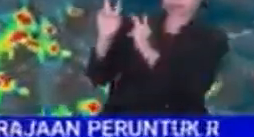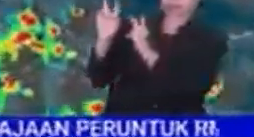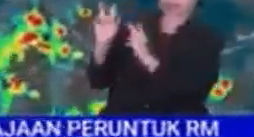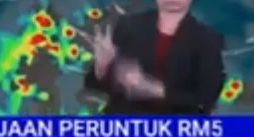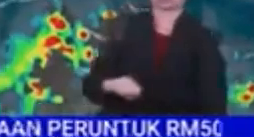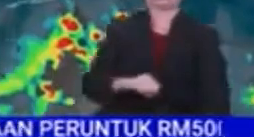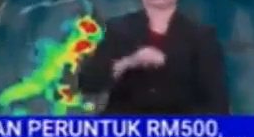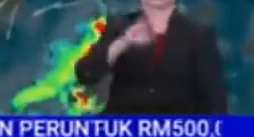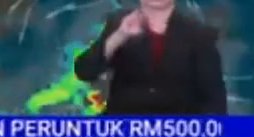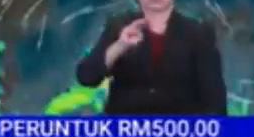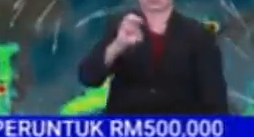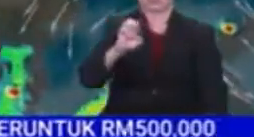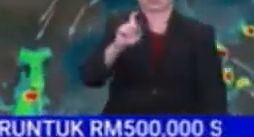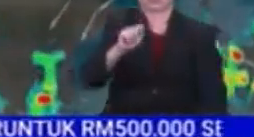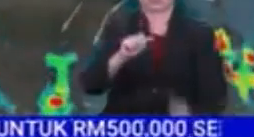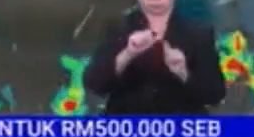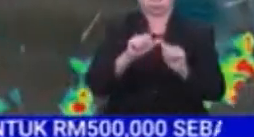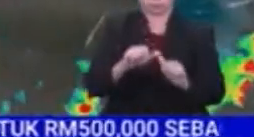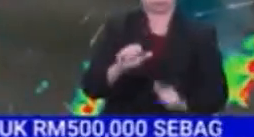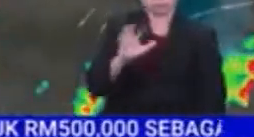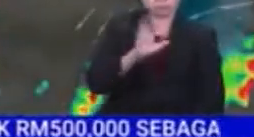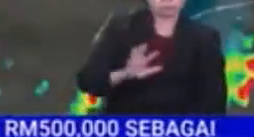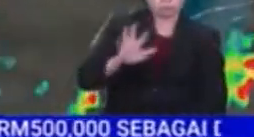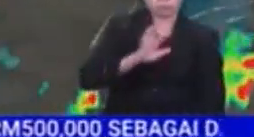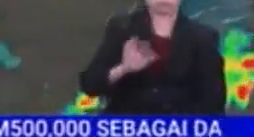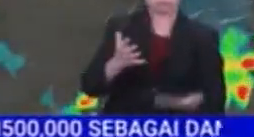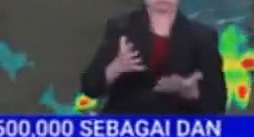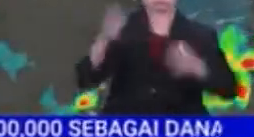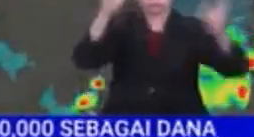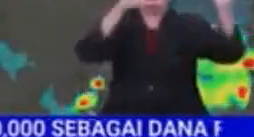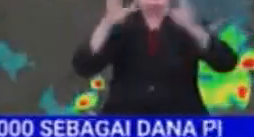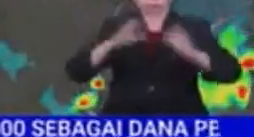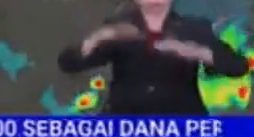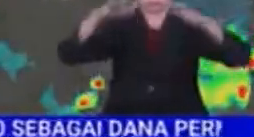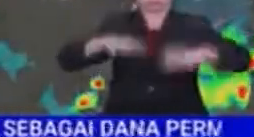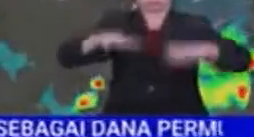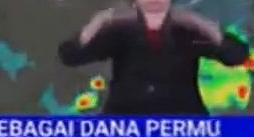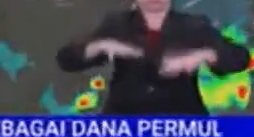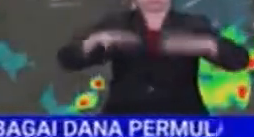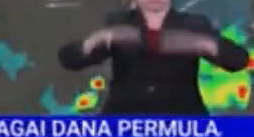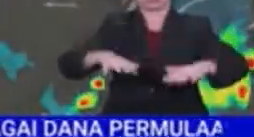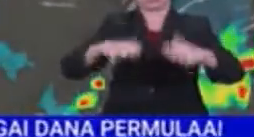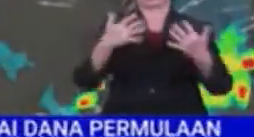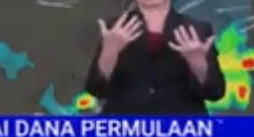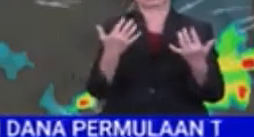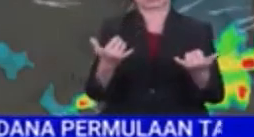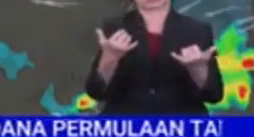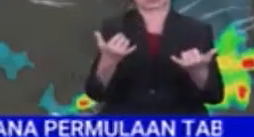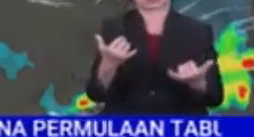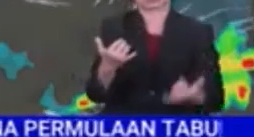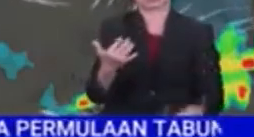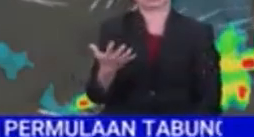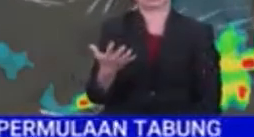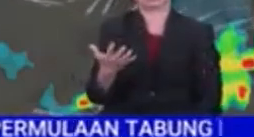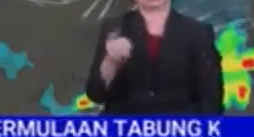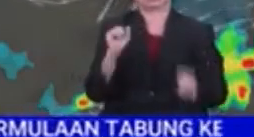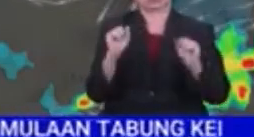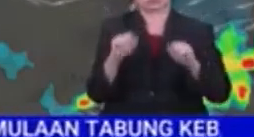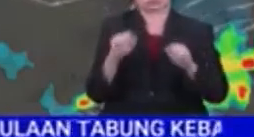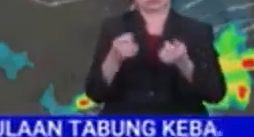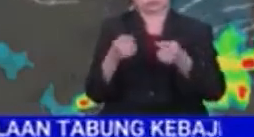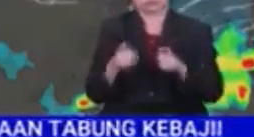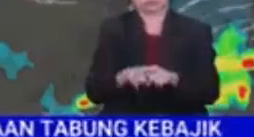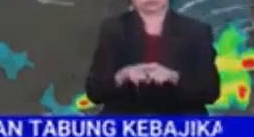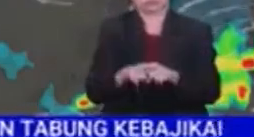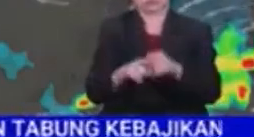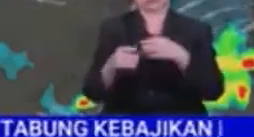jabatan metologi Malaysia masih lagi mencangkokkan keadaan cuaca lembab yang berlaku bagi ketika ini sekurang-kurangnya boleh berlaku